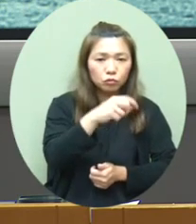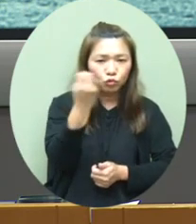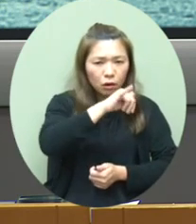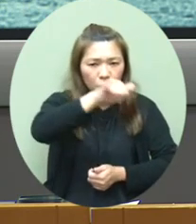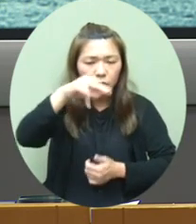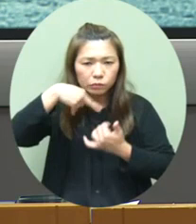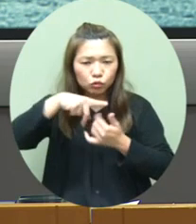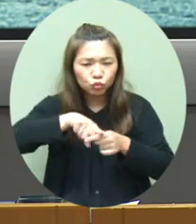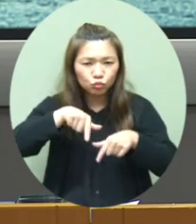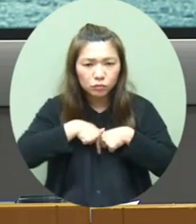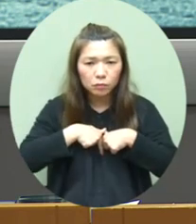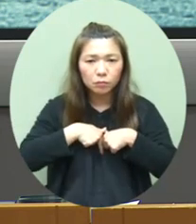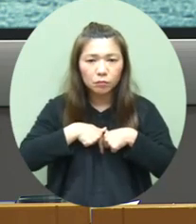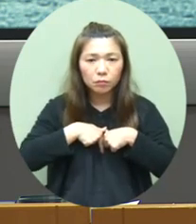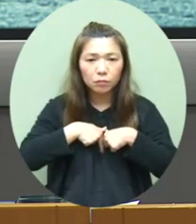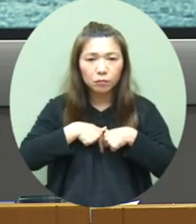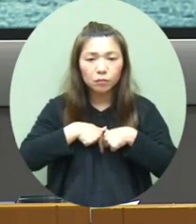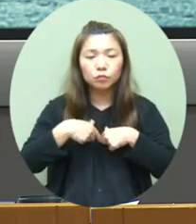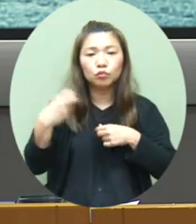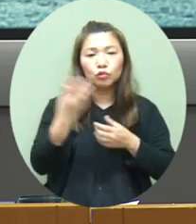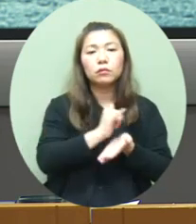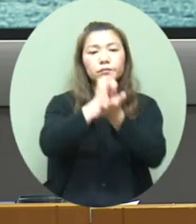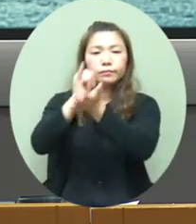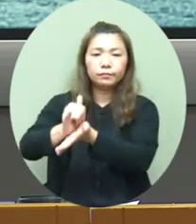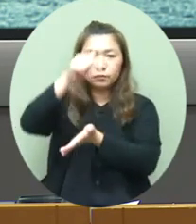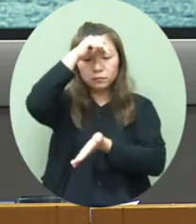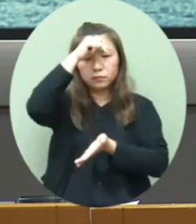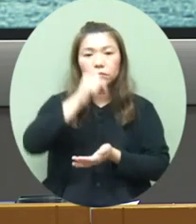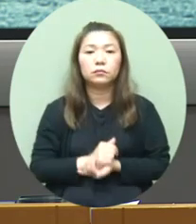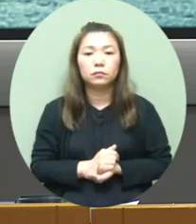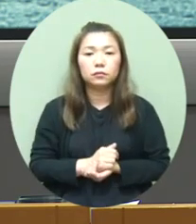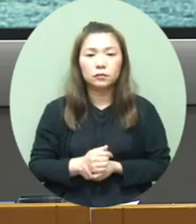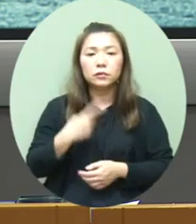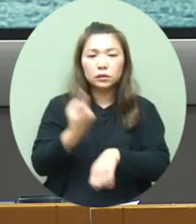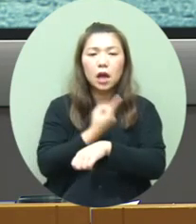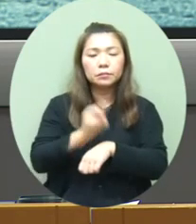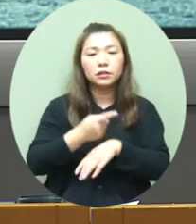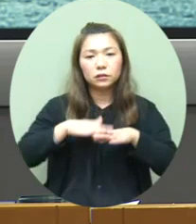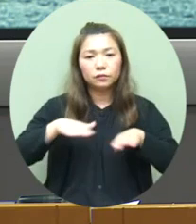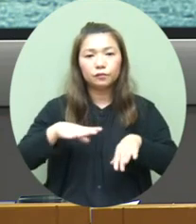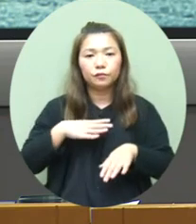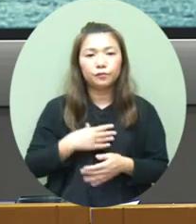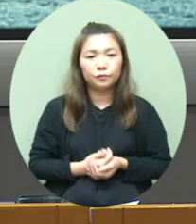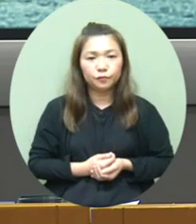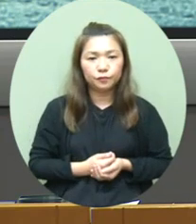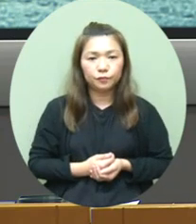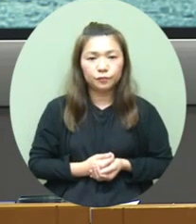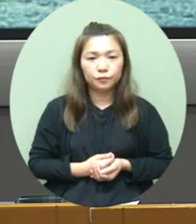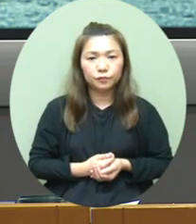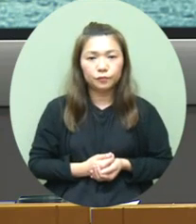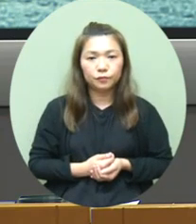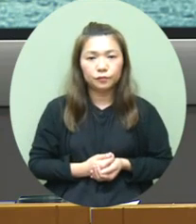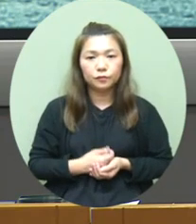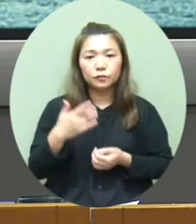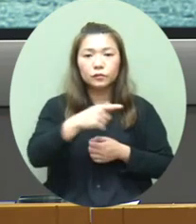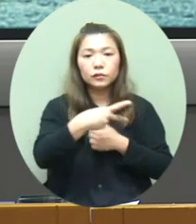檢疫中心，跟著就是送了入醫院這樣啦。暫時情況穩定的。第